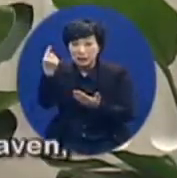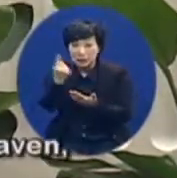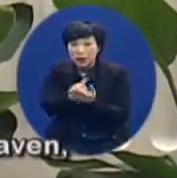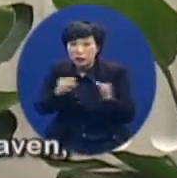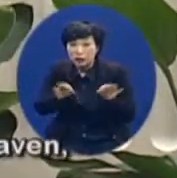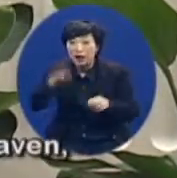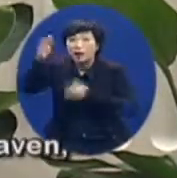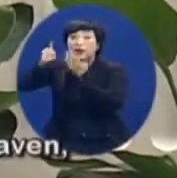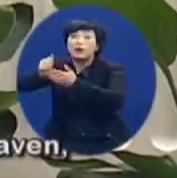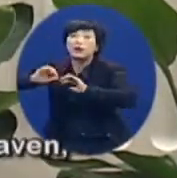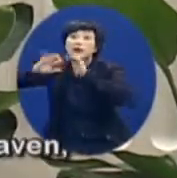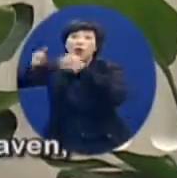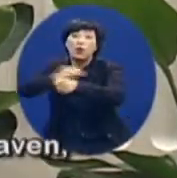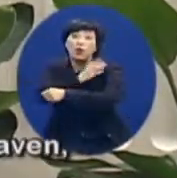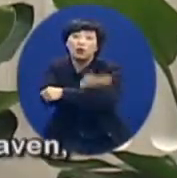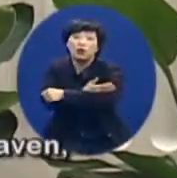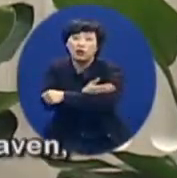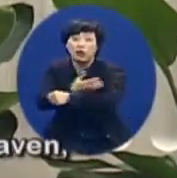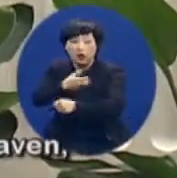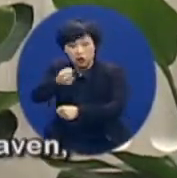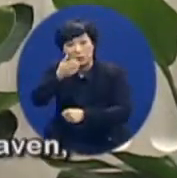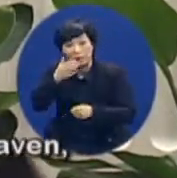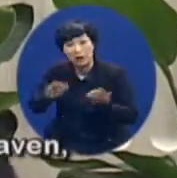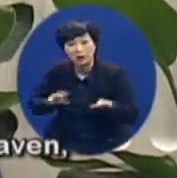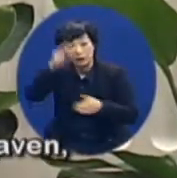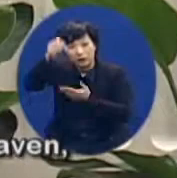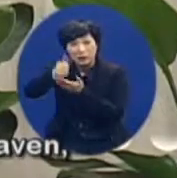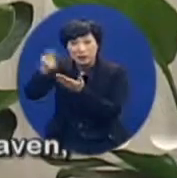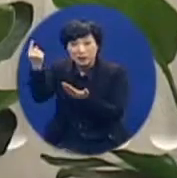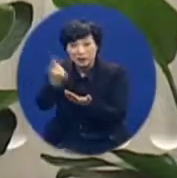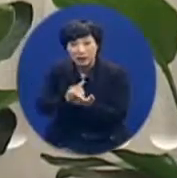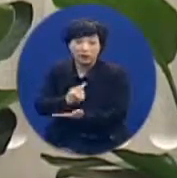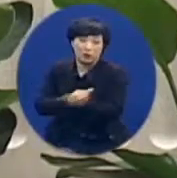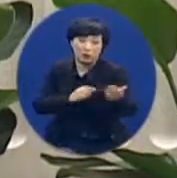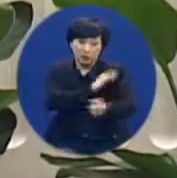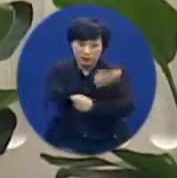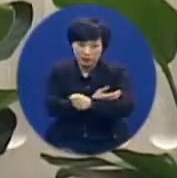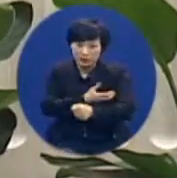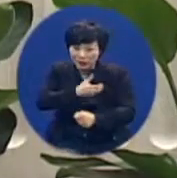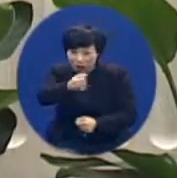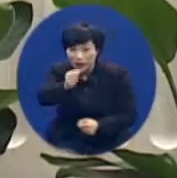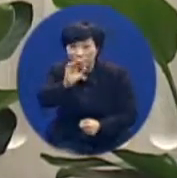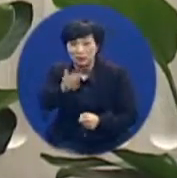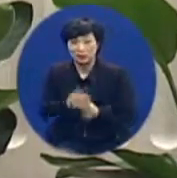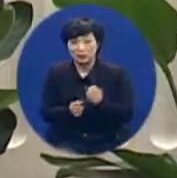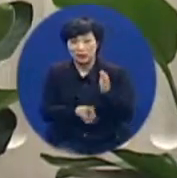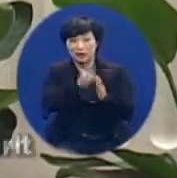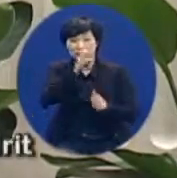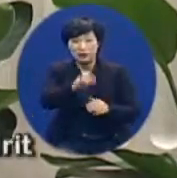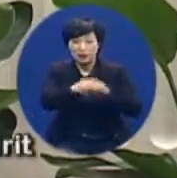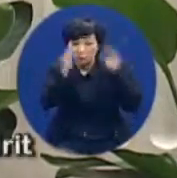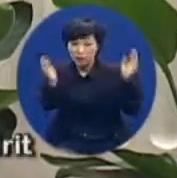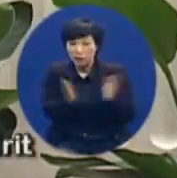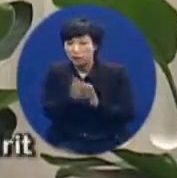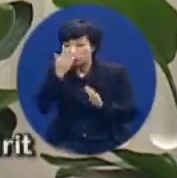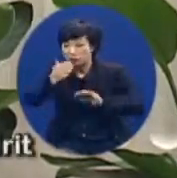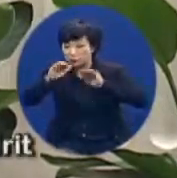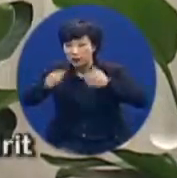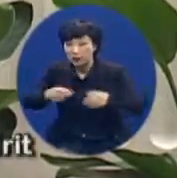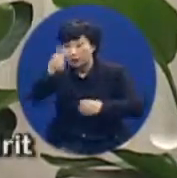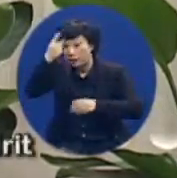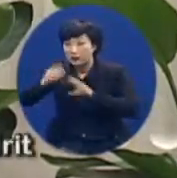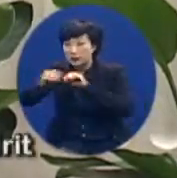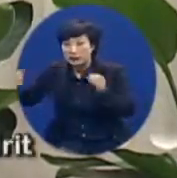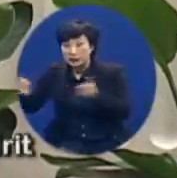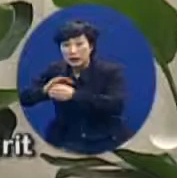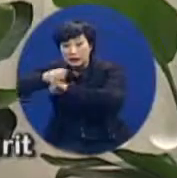순간에 하나님의 나라의 권세가 있어 그래서 성령이 말씀은 권능을 받고 예루살렘과 유다와 사마리아